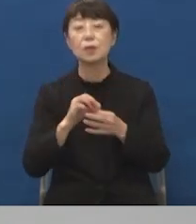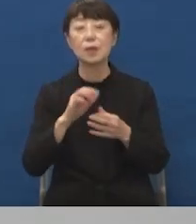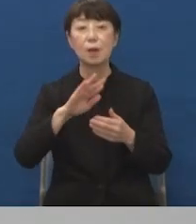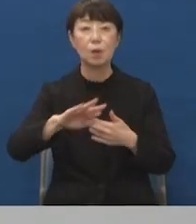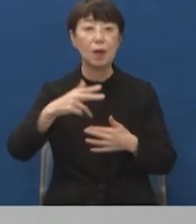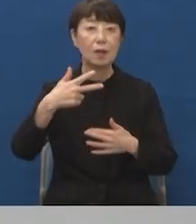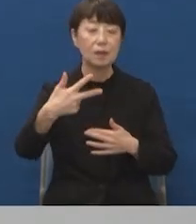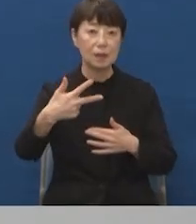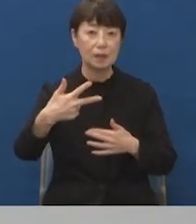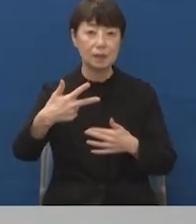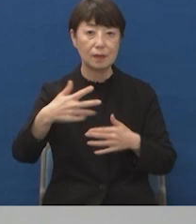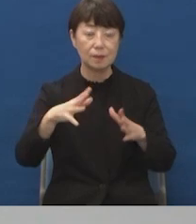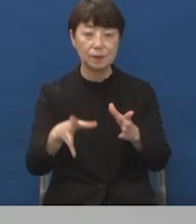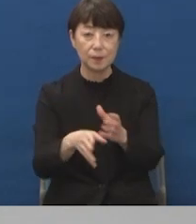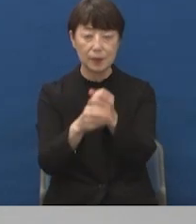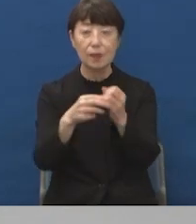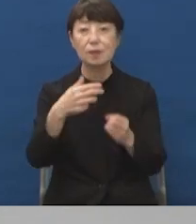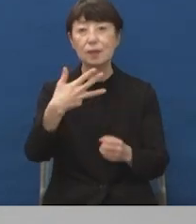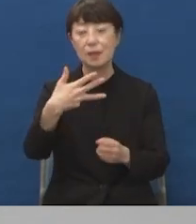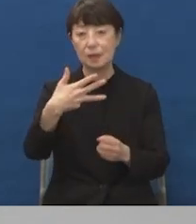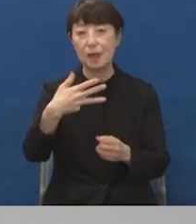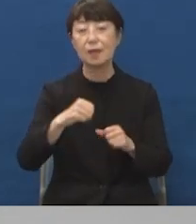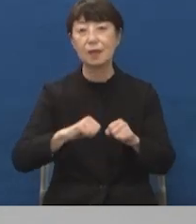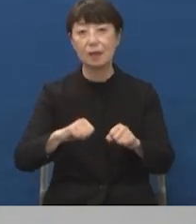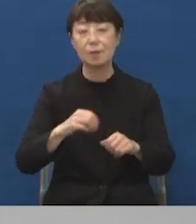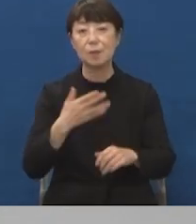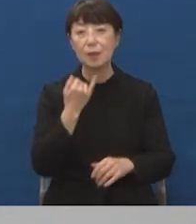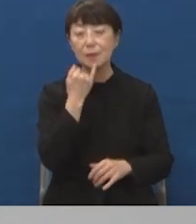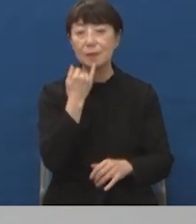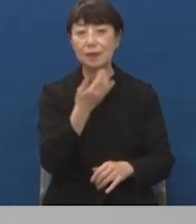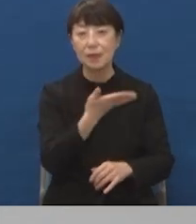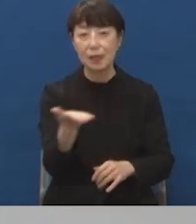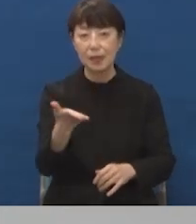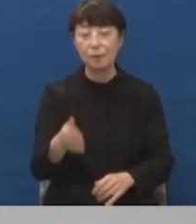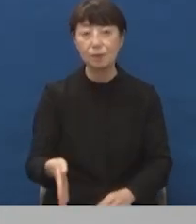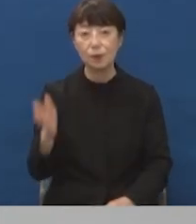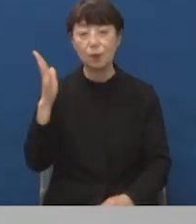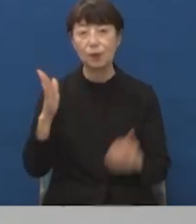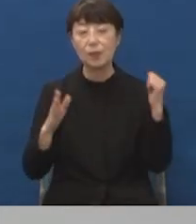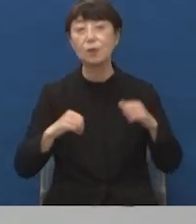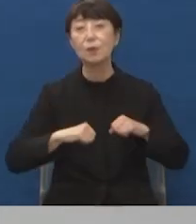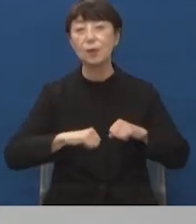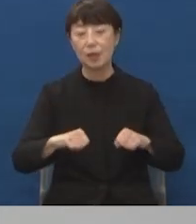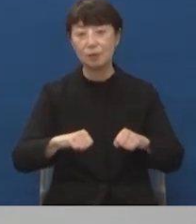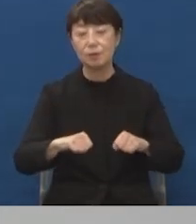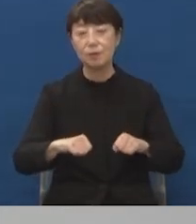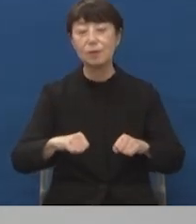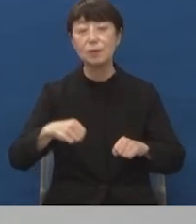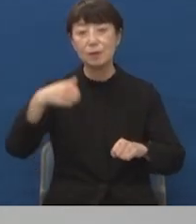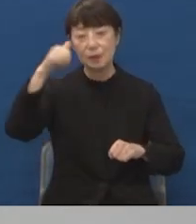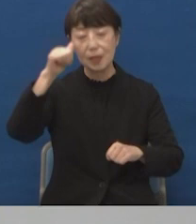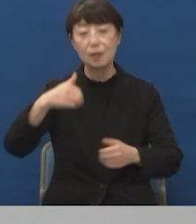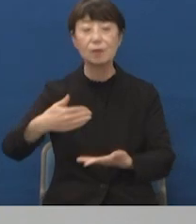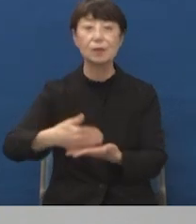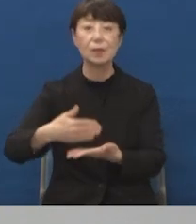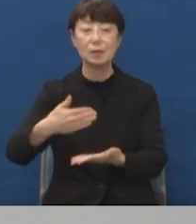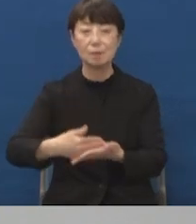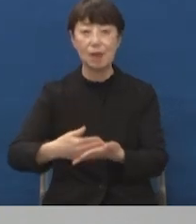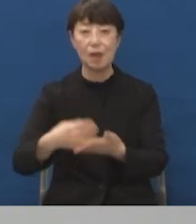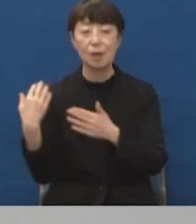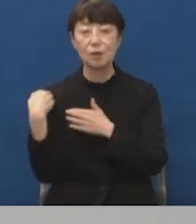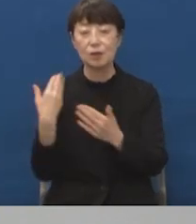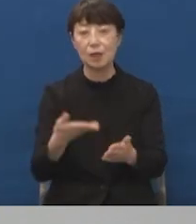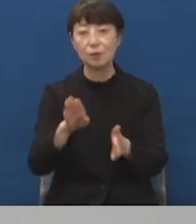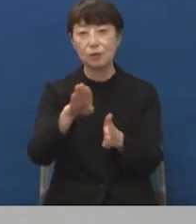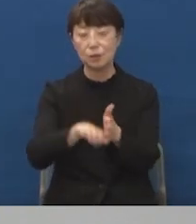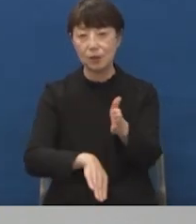上8件を一括議題といたします。これより評決を取ります。本案は議案の説明及び委員会付託を